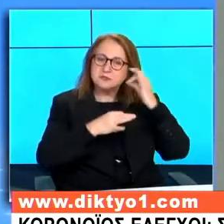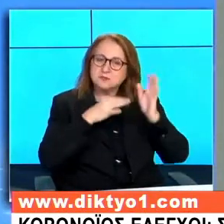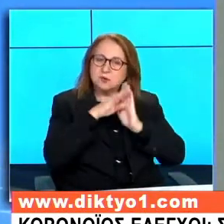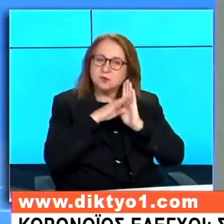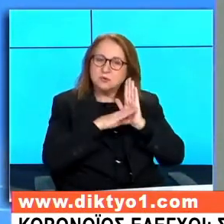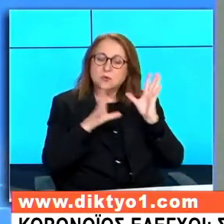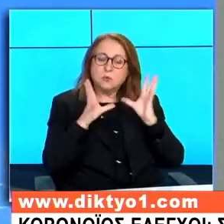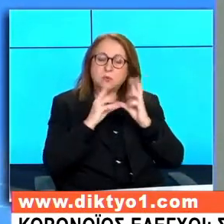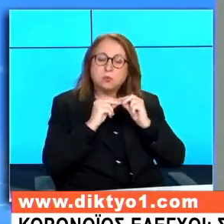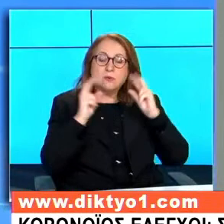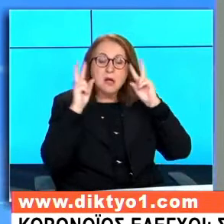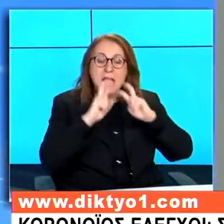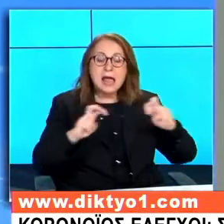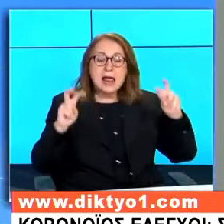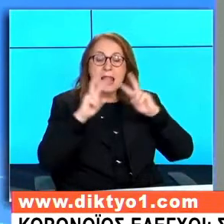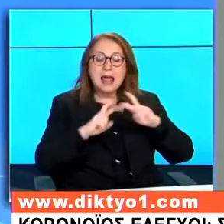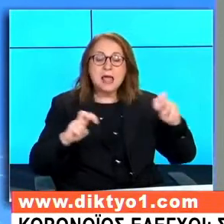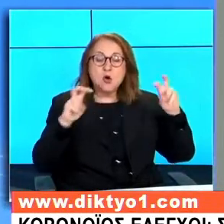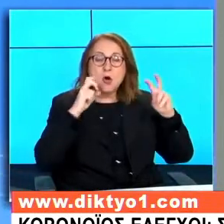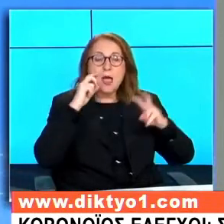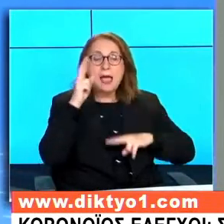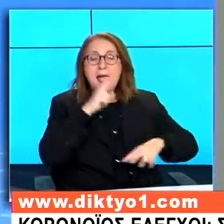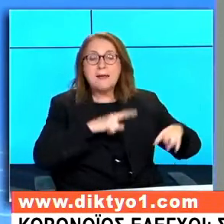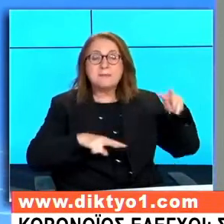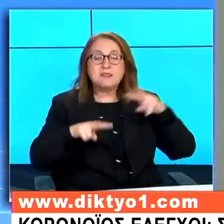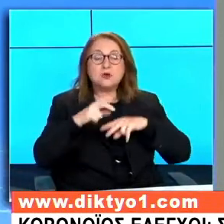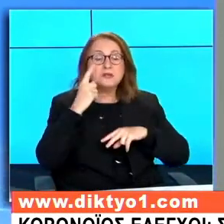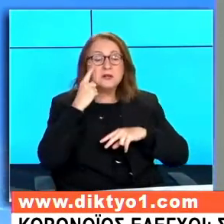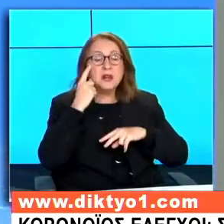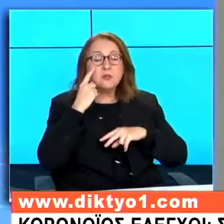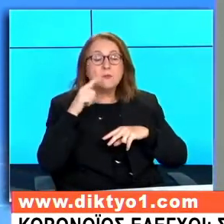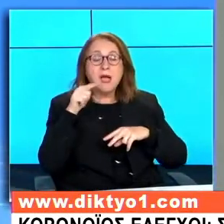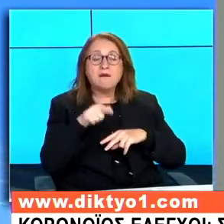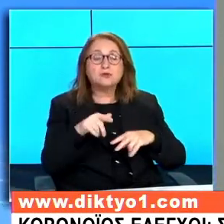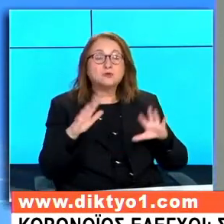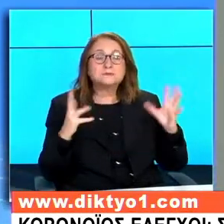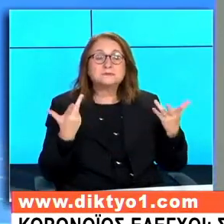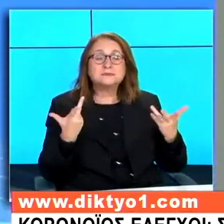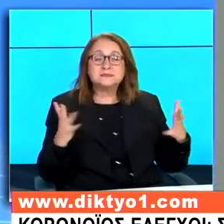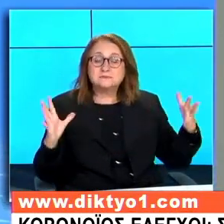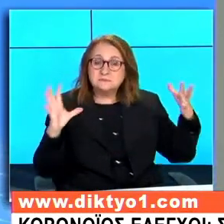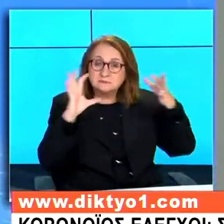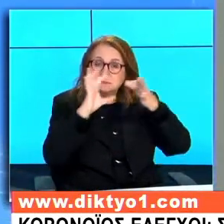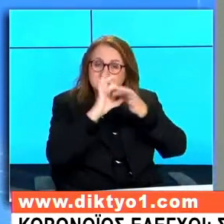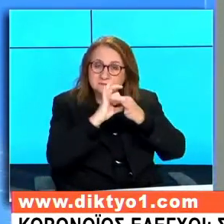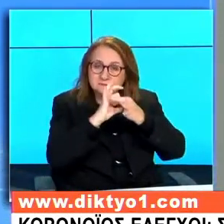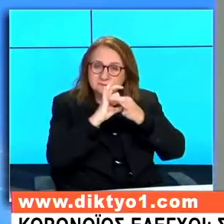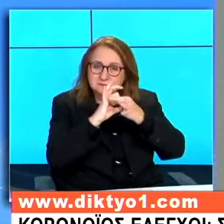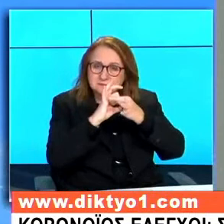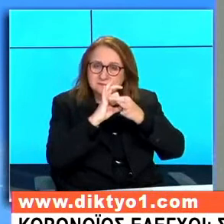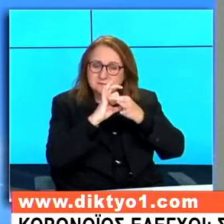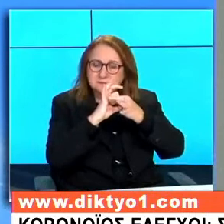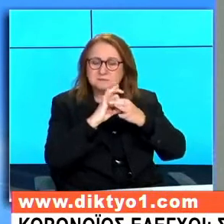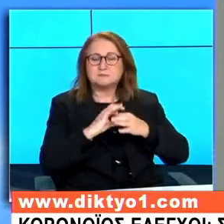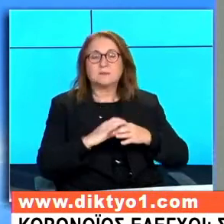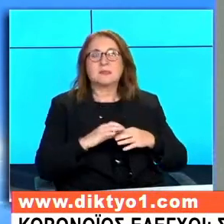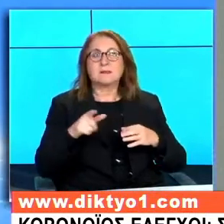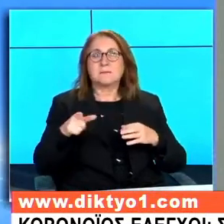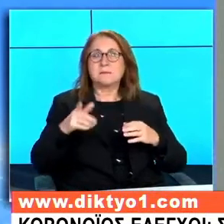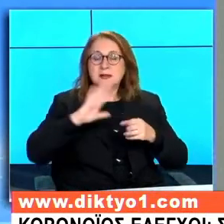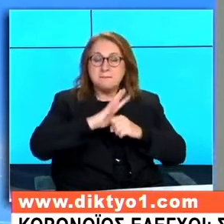με αντικείμενο τον έλεγχο της συμμόρφωσης με τα μέτρα περιορισμού της πανδημίας. Ειδικότερα,